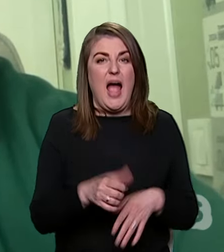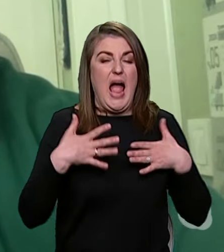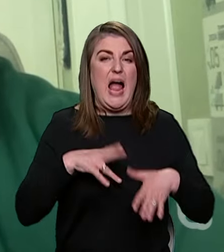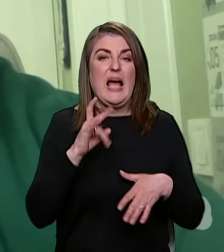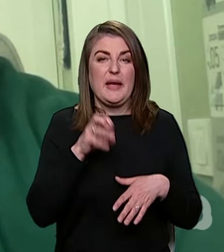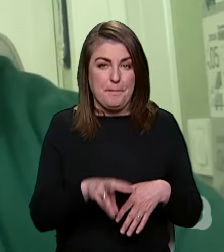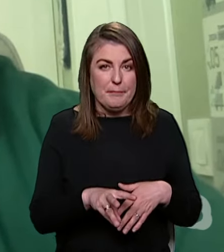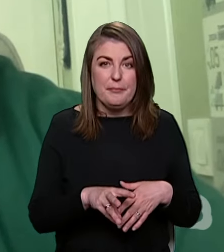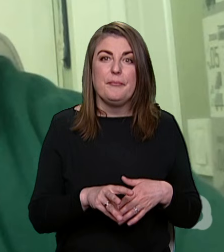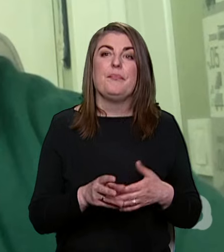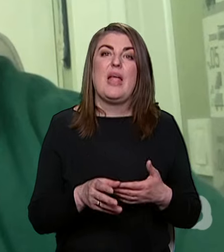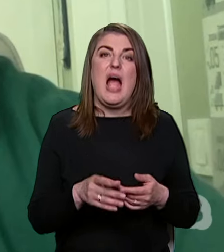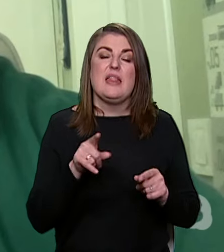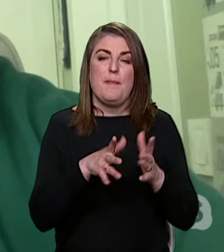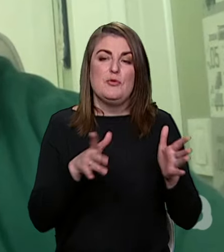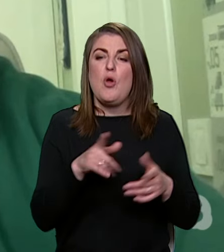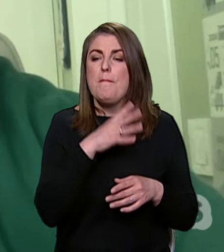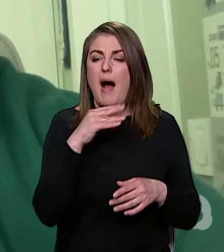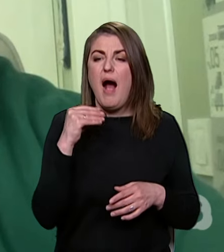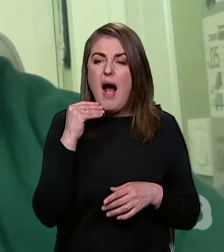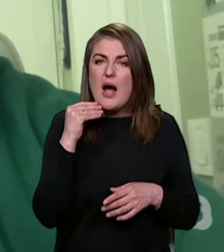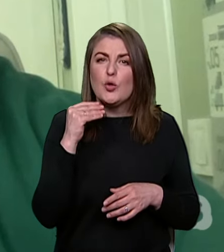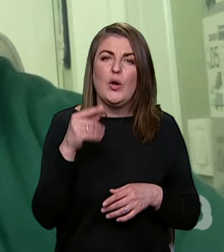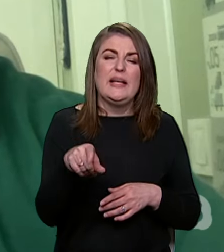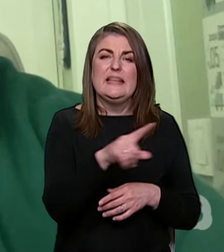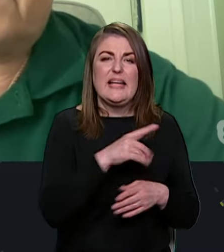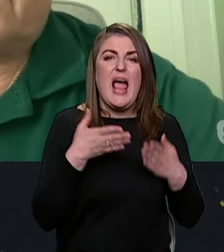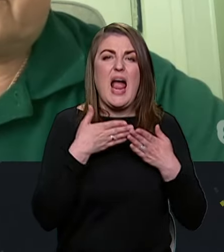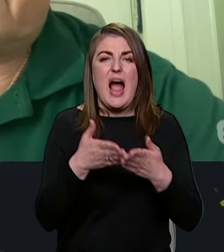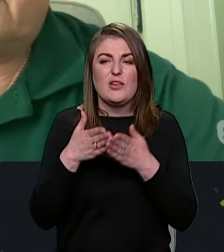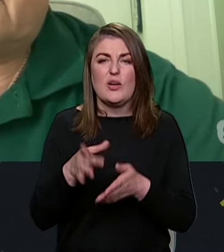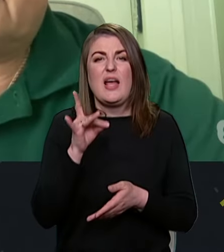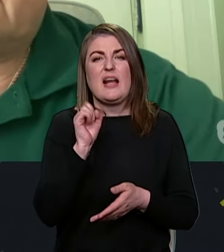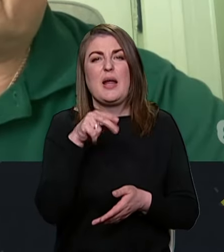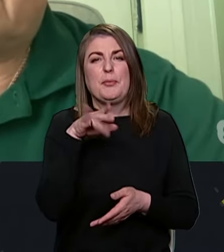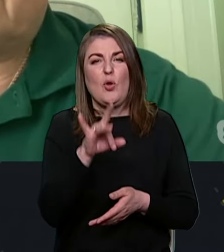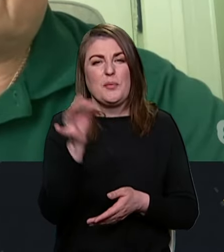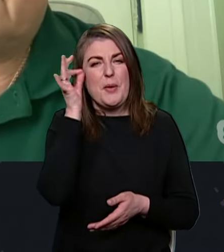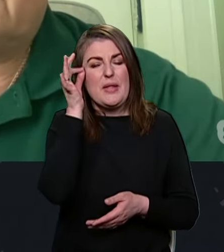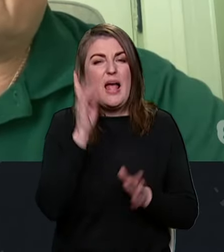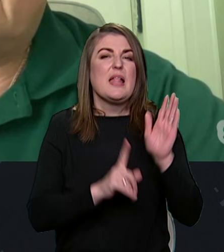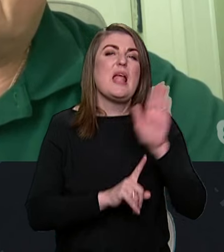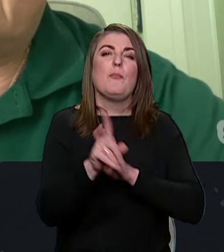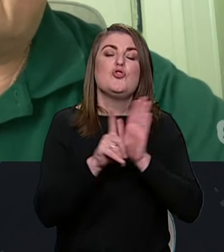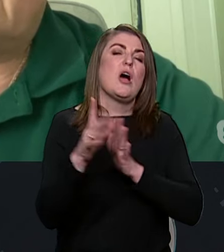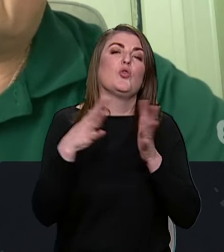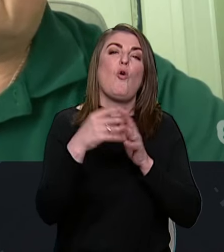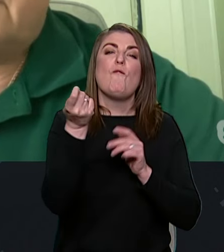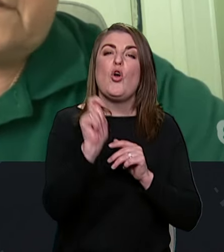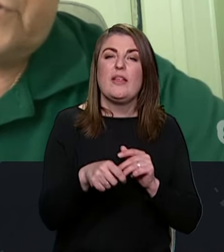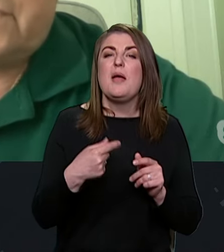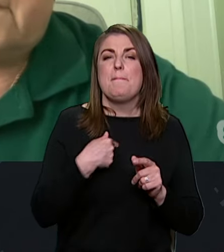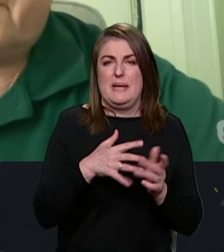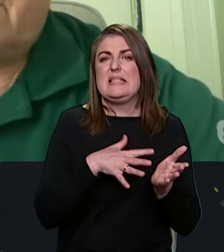в Крим. Тим більше, що багато тих катерів «Раптор», може пам'ятаєте, на початку війни